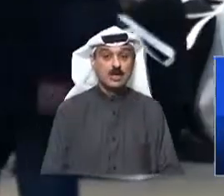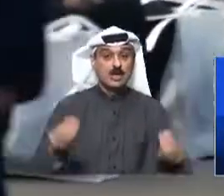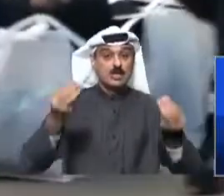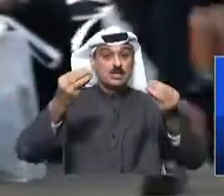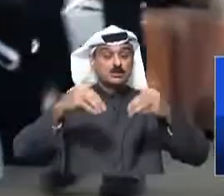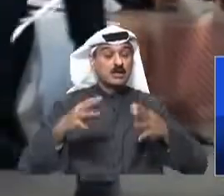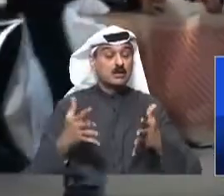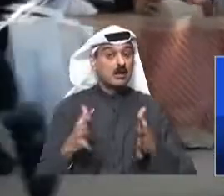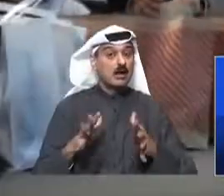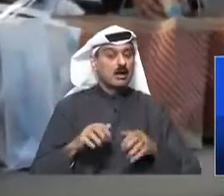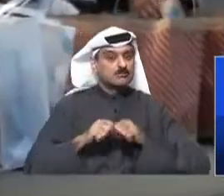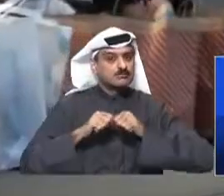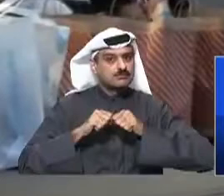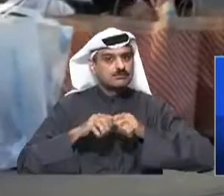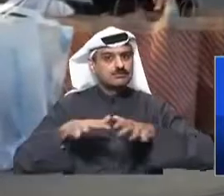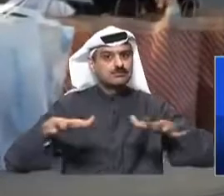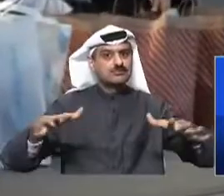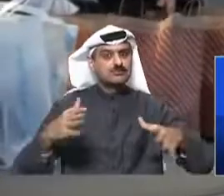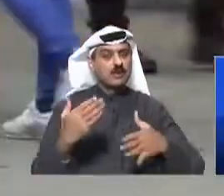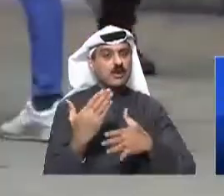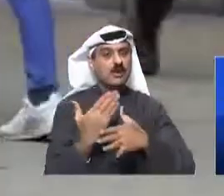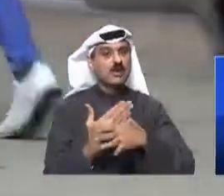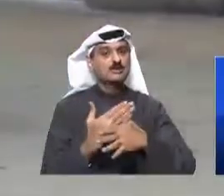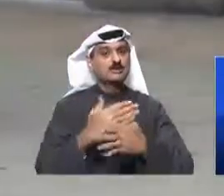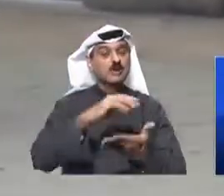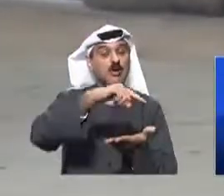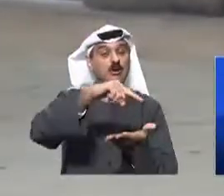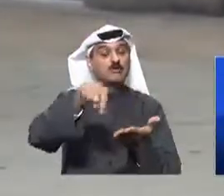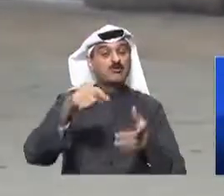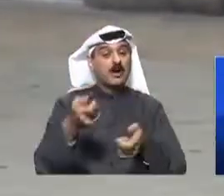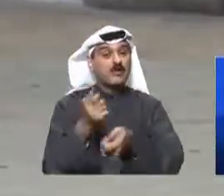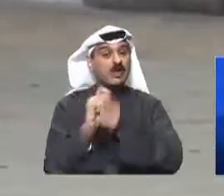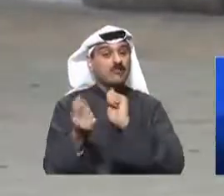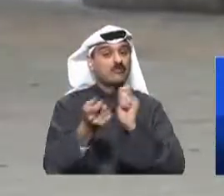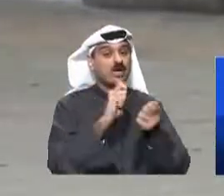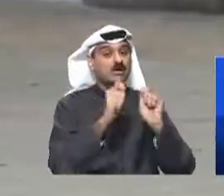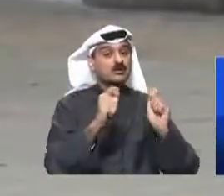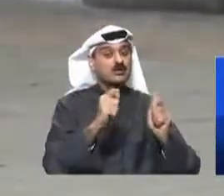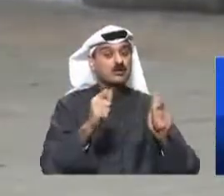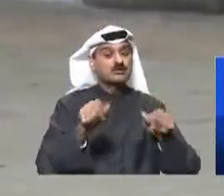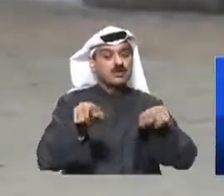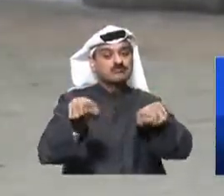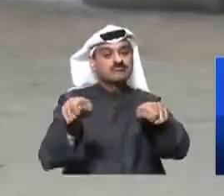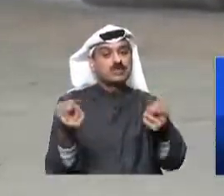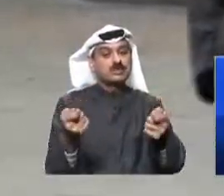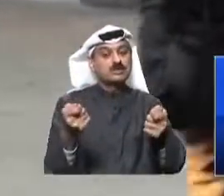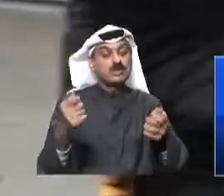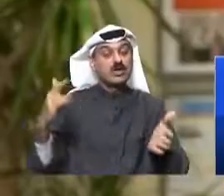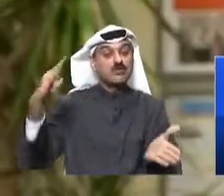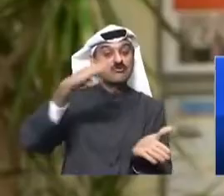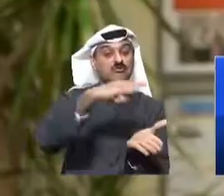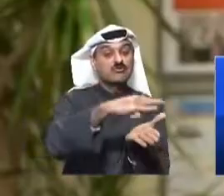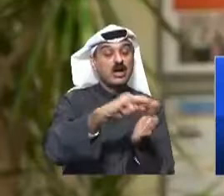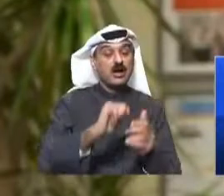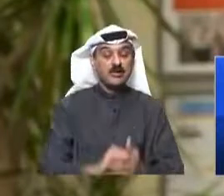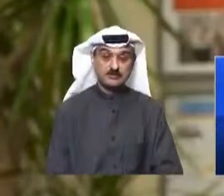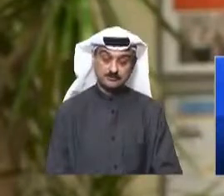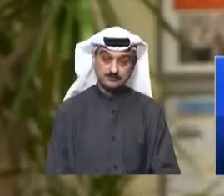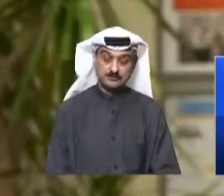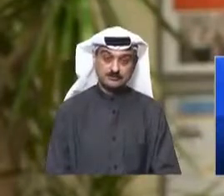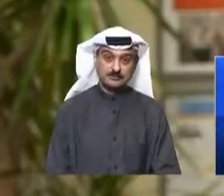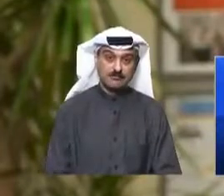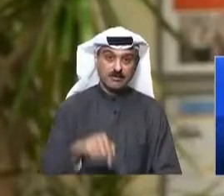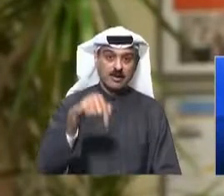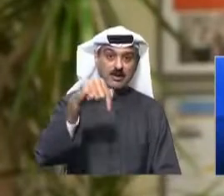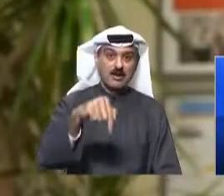تفشي الوباء مع عدم الالتزام بمراكز التسوق وإلغاء المنطقة الحمراء للقادمين من الخارج. هناك حالة من